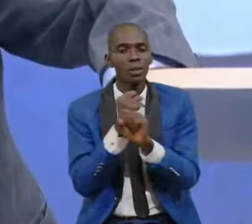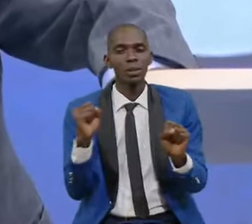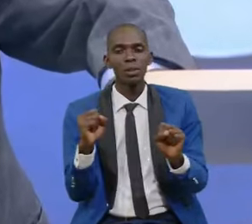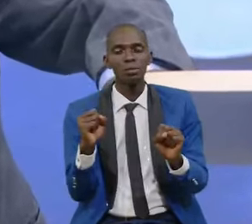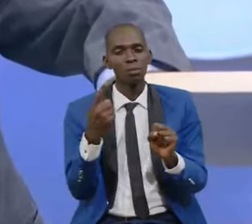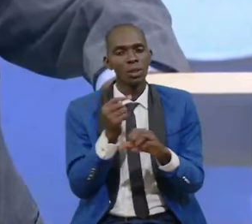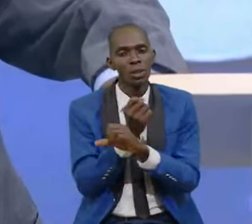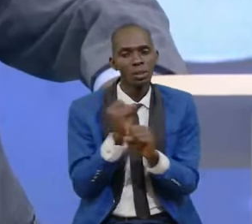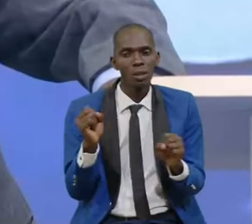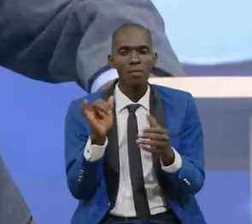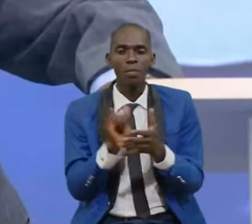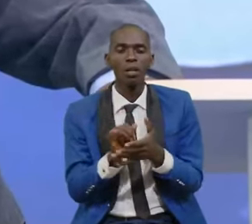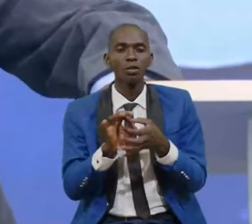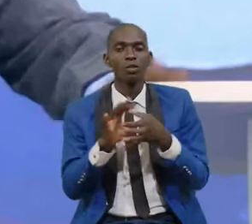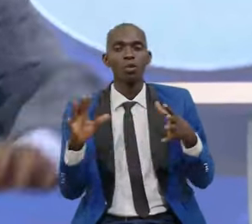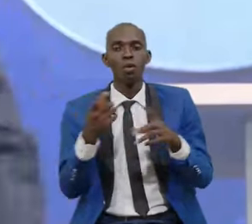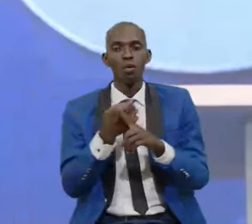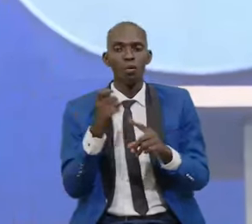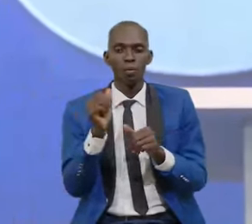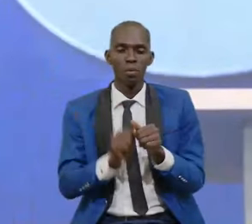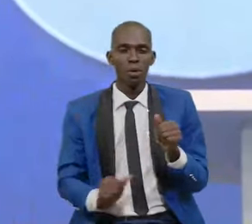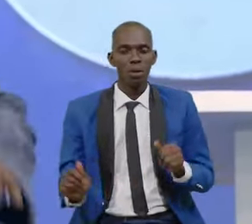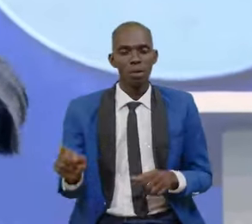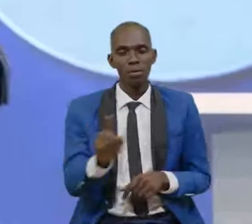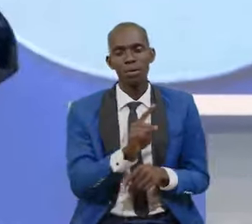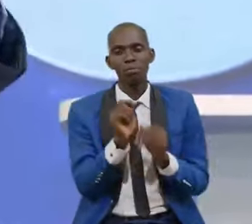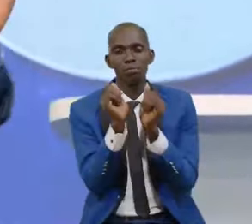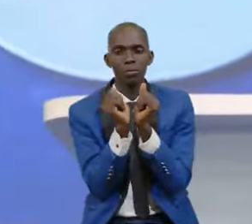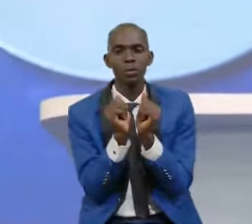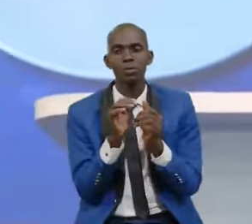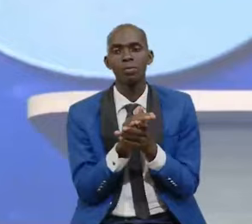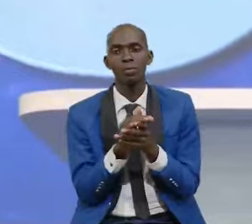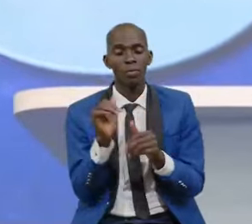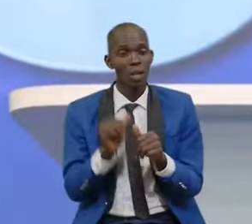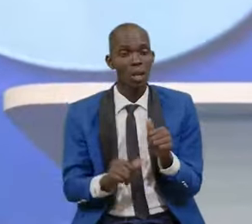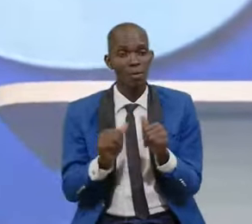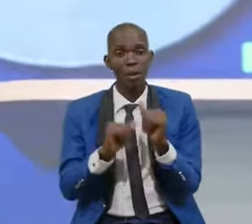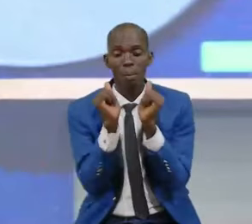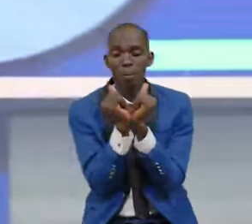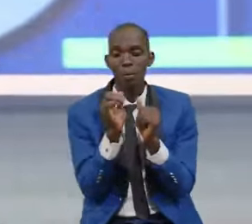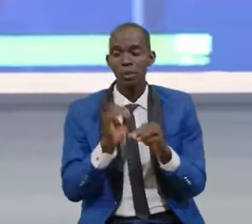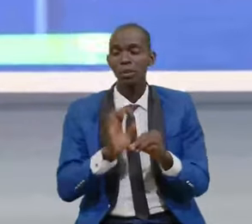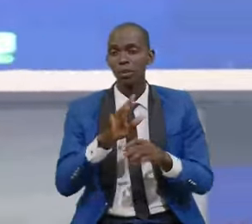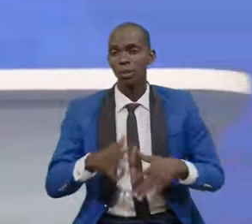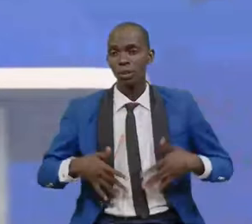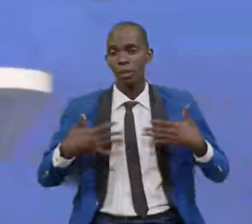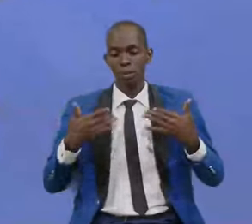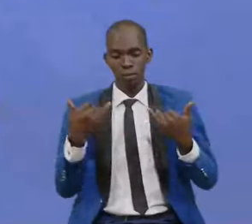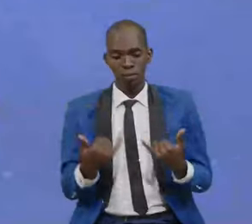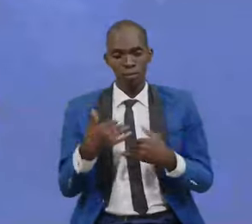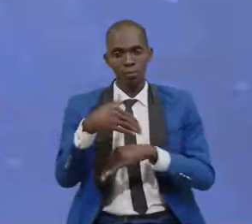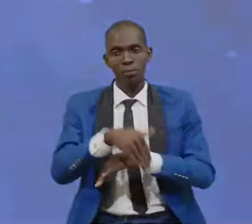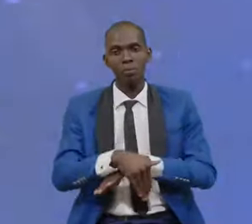qui délie, qui libère de toute servitude. Toute servitude dans ta vie ce